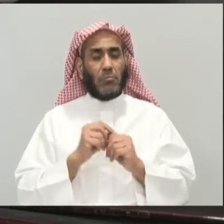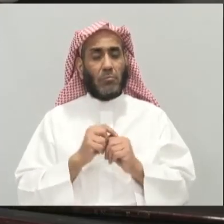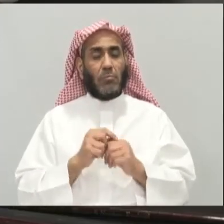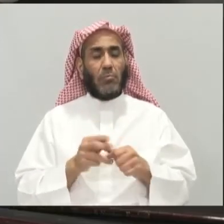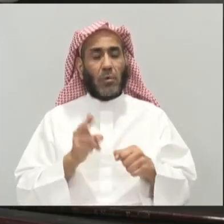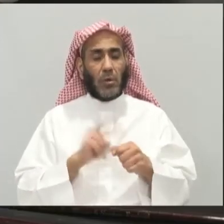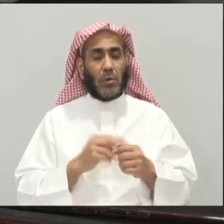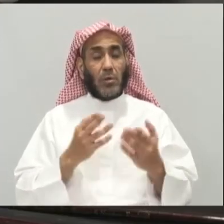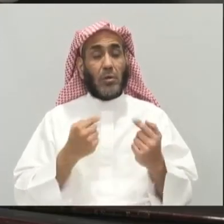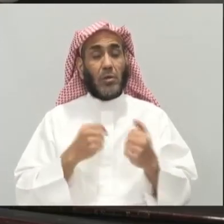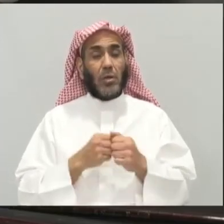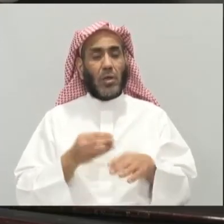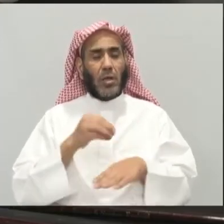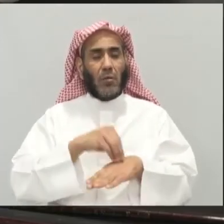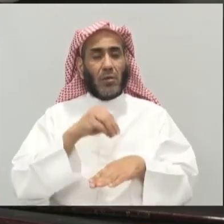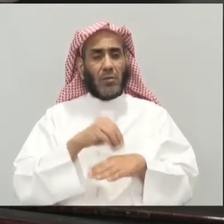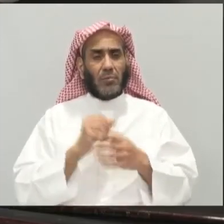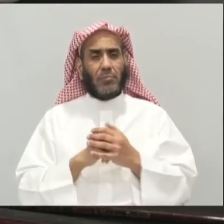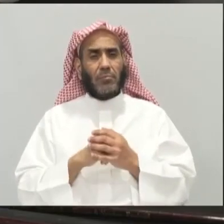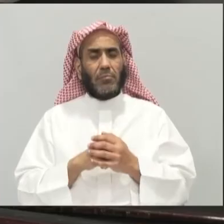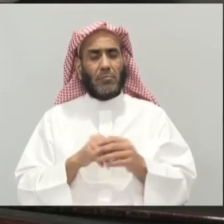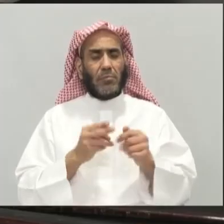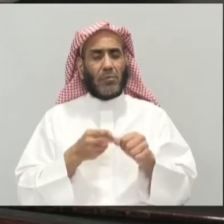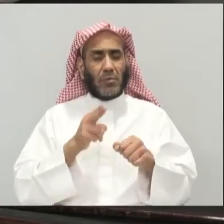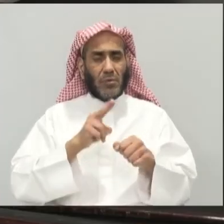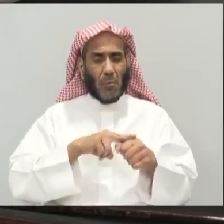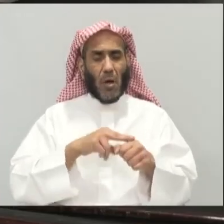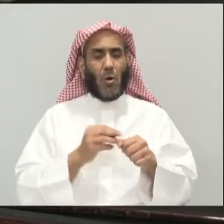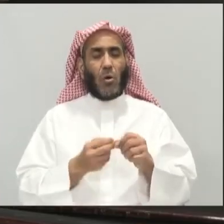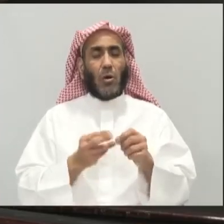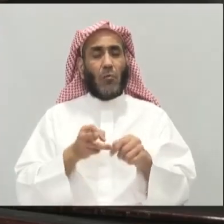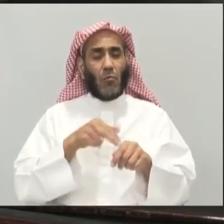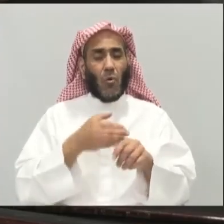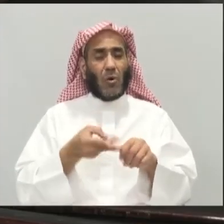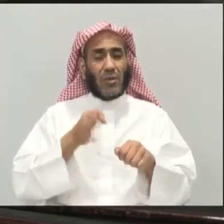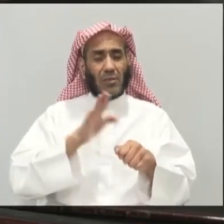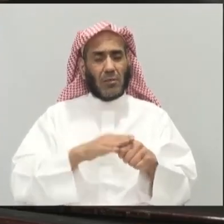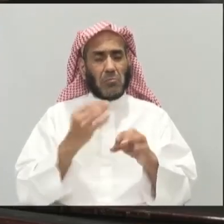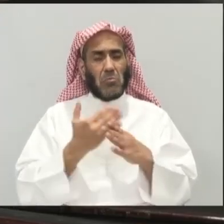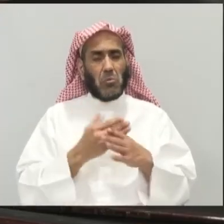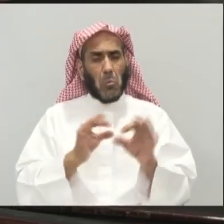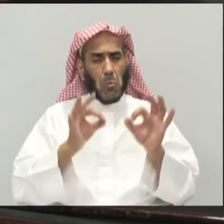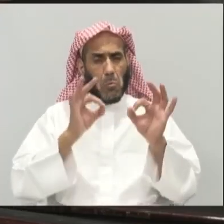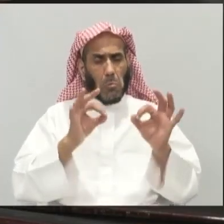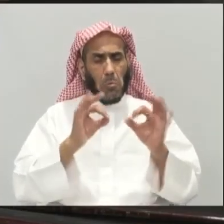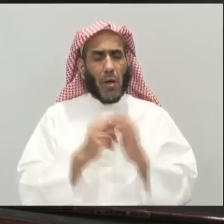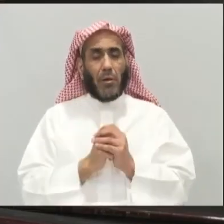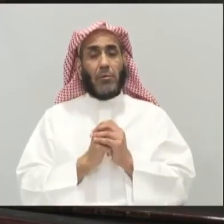ايضا نحتاج اللي هو اضافه طبقه اخرى عشان تضبط معنا